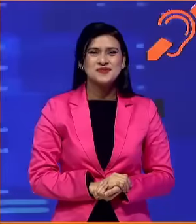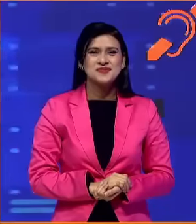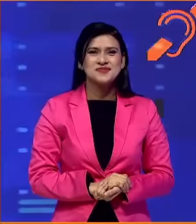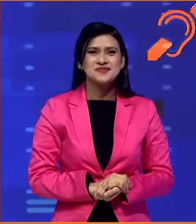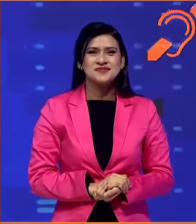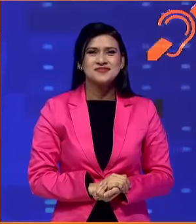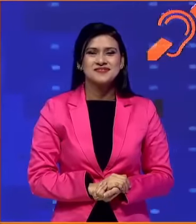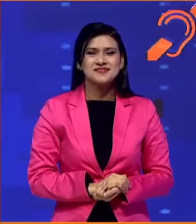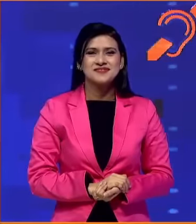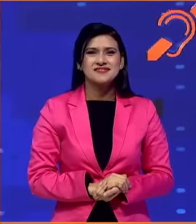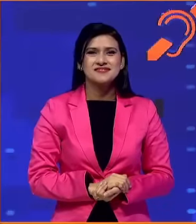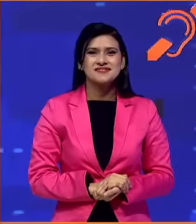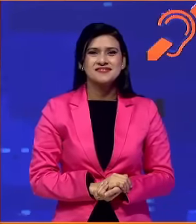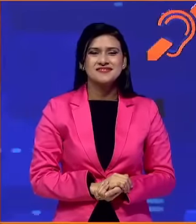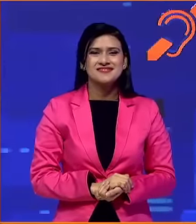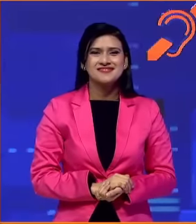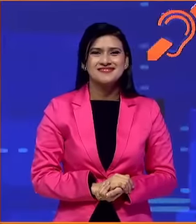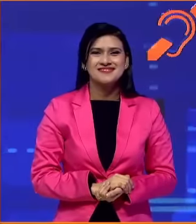है।